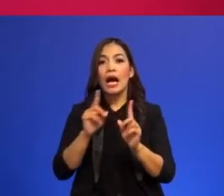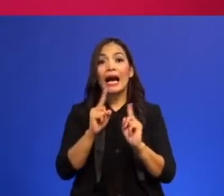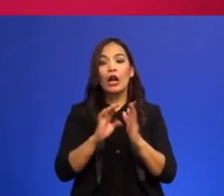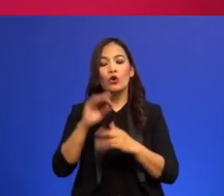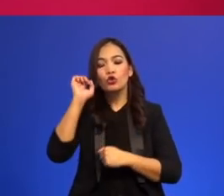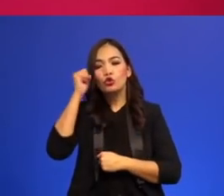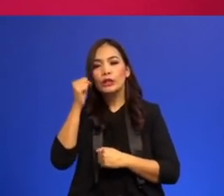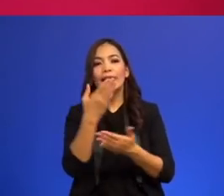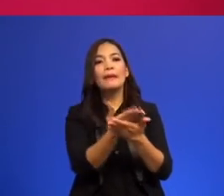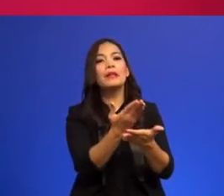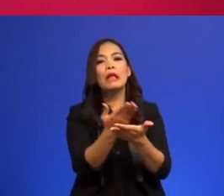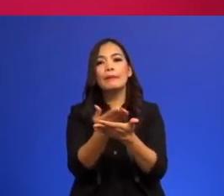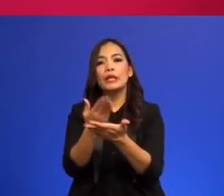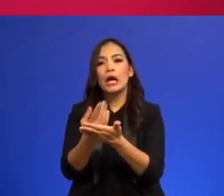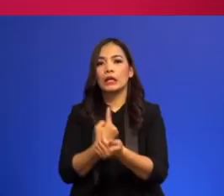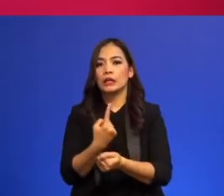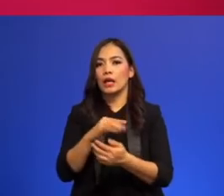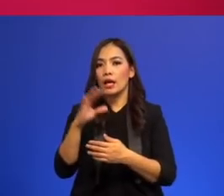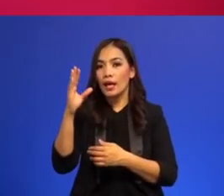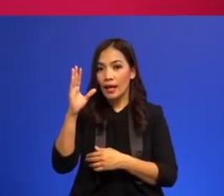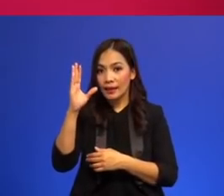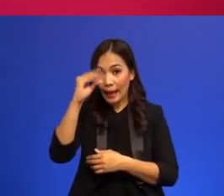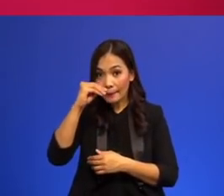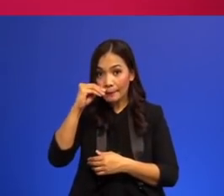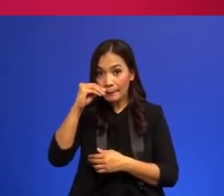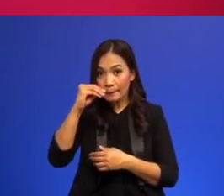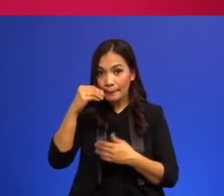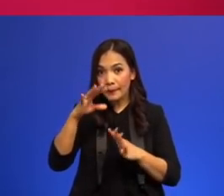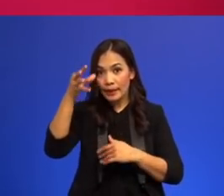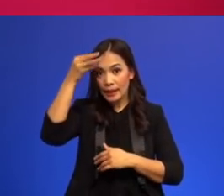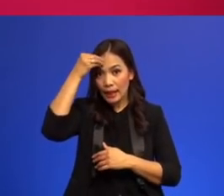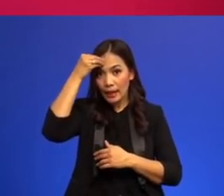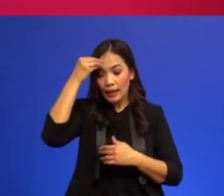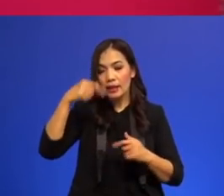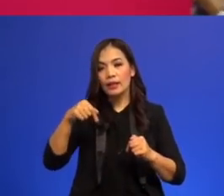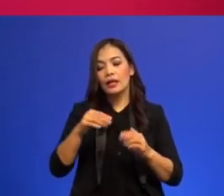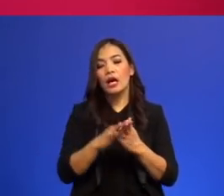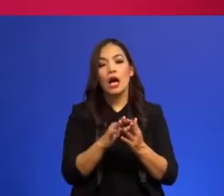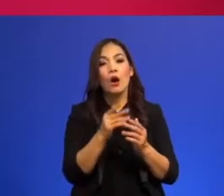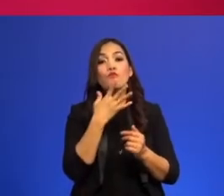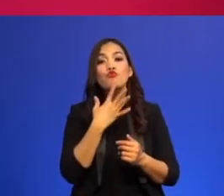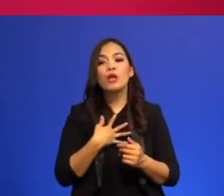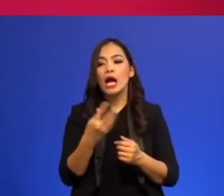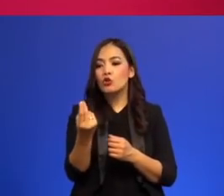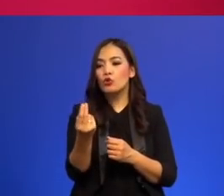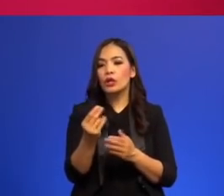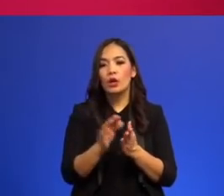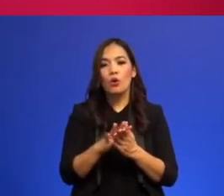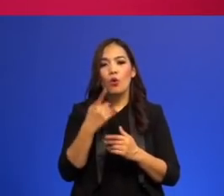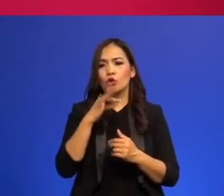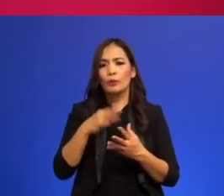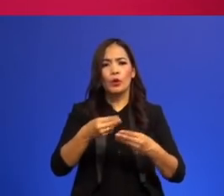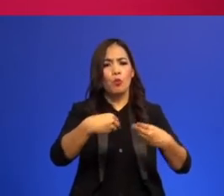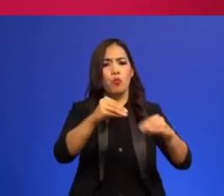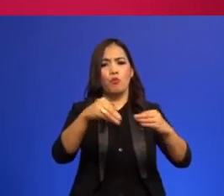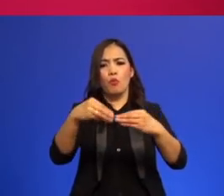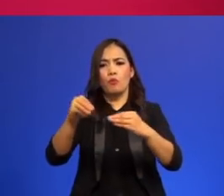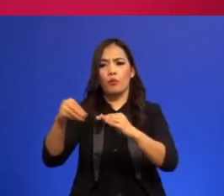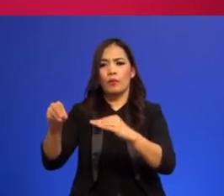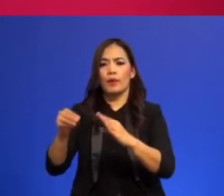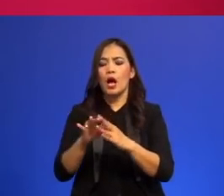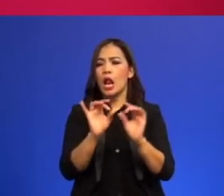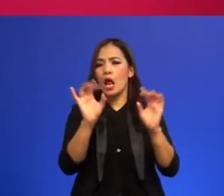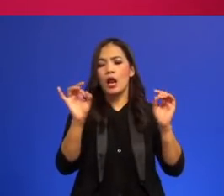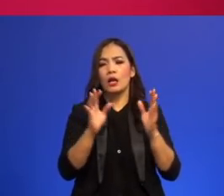Ini sudah ngerti maksudnya ya. Kalau punya duit dia macam-macam, dia boros begitu susah minta.